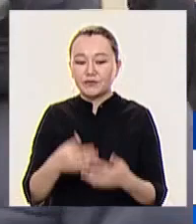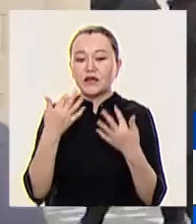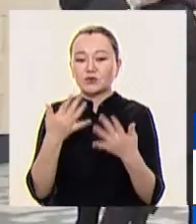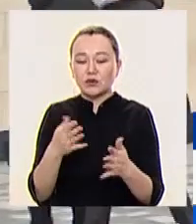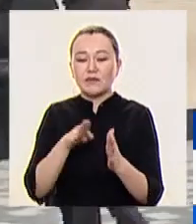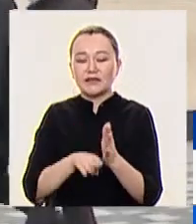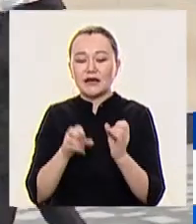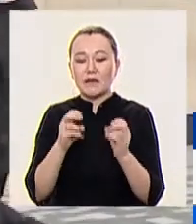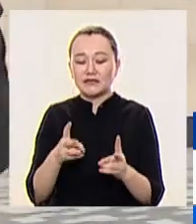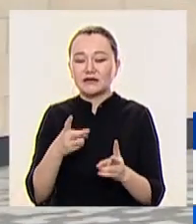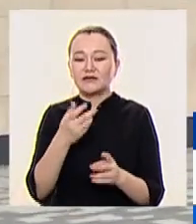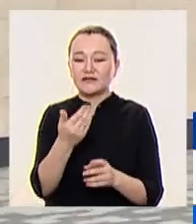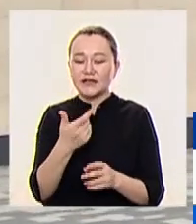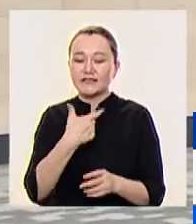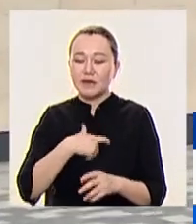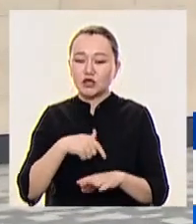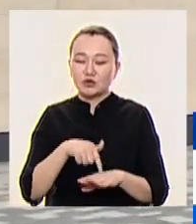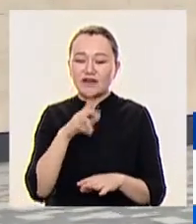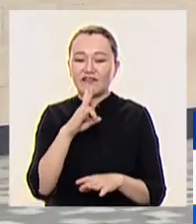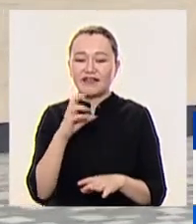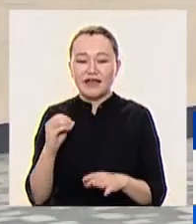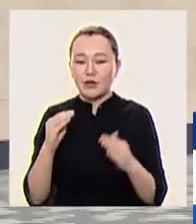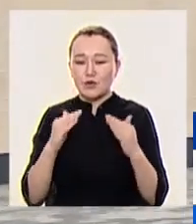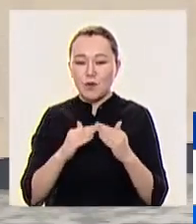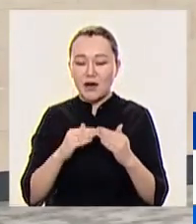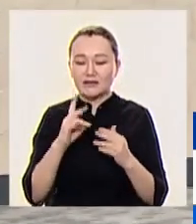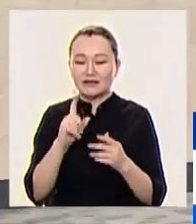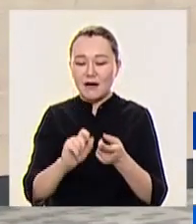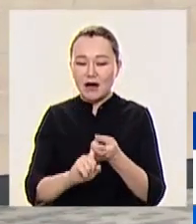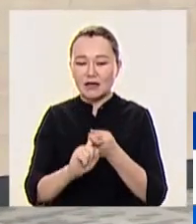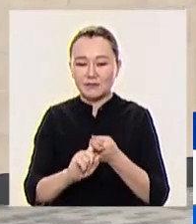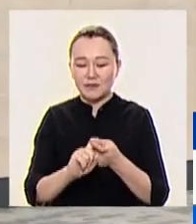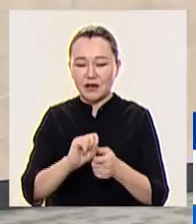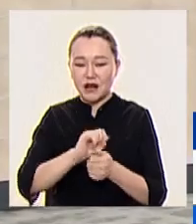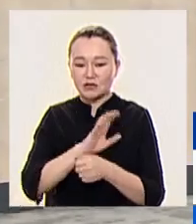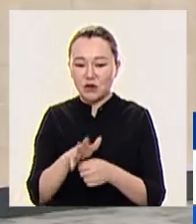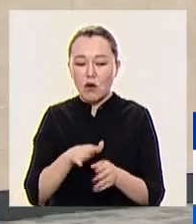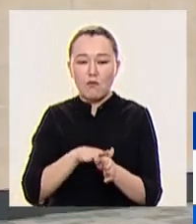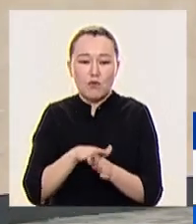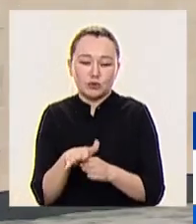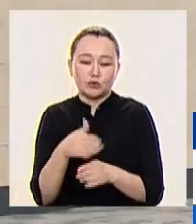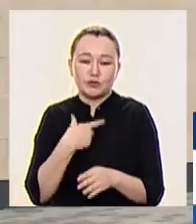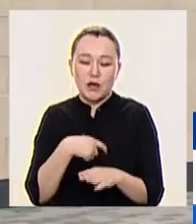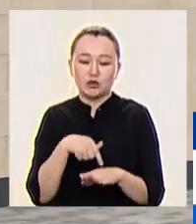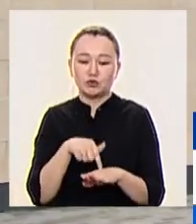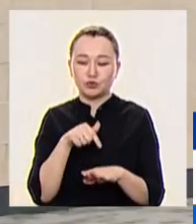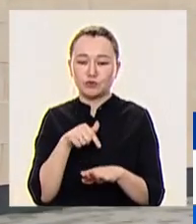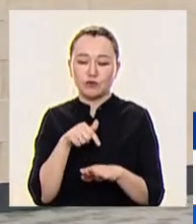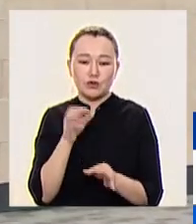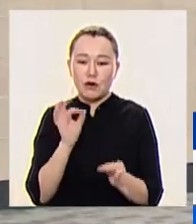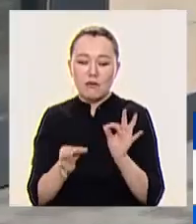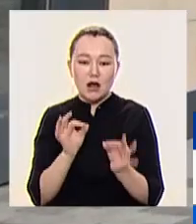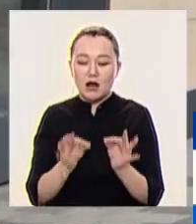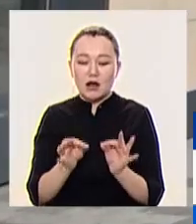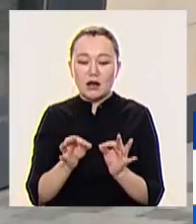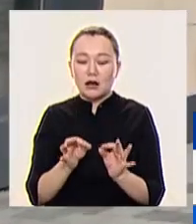Насколько в безопасности вы себя чувствуете вне дома из-за распространения коронавируса? Полностью, ну, как-то чувствую себя как это нормально,